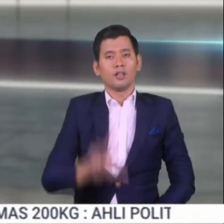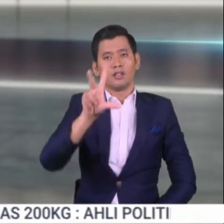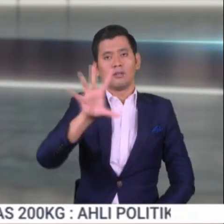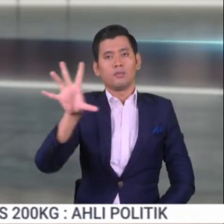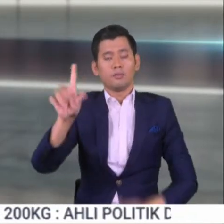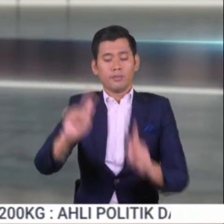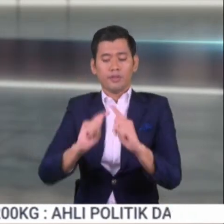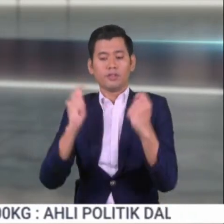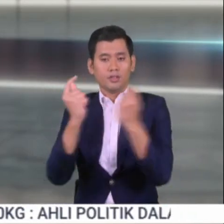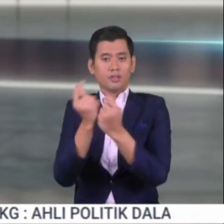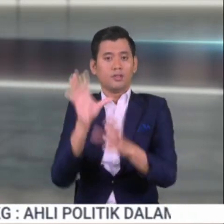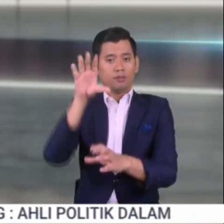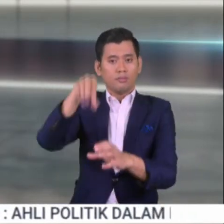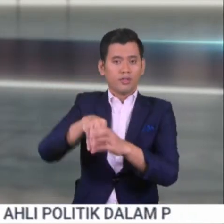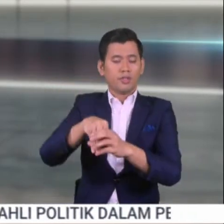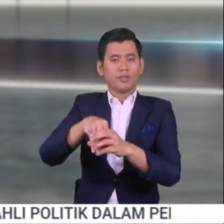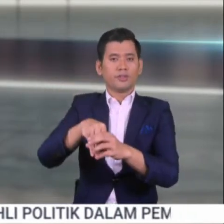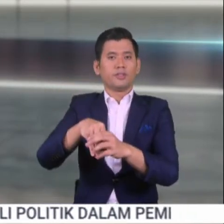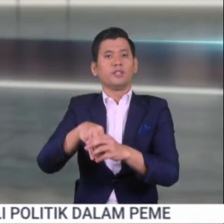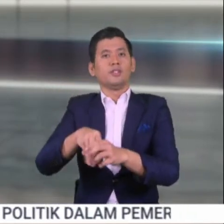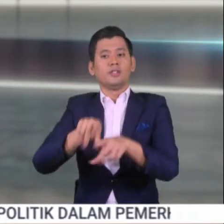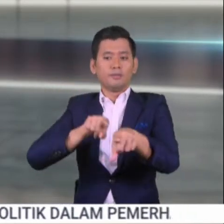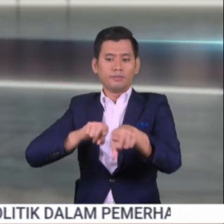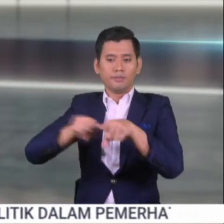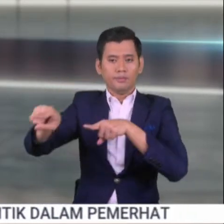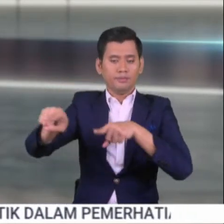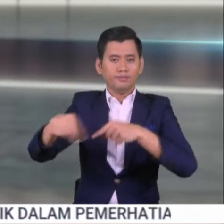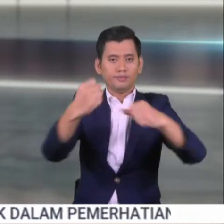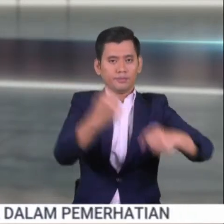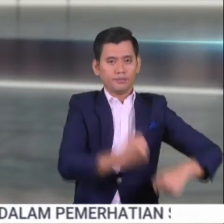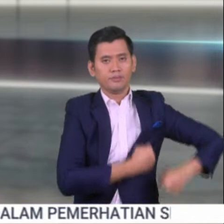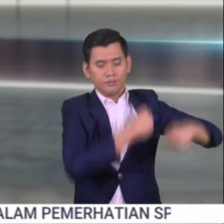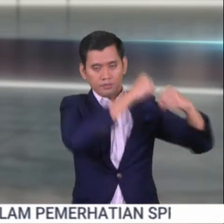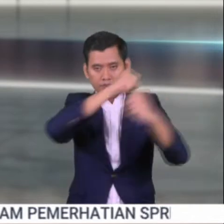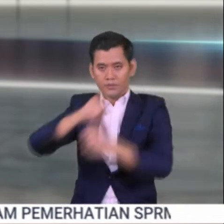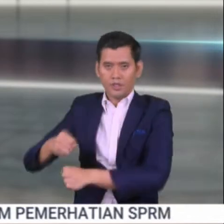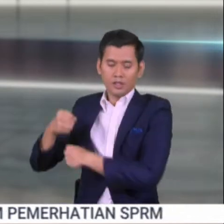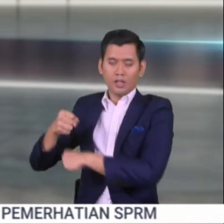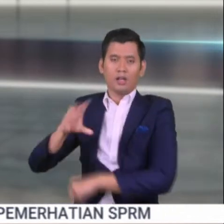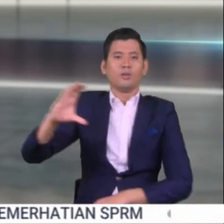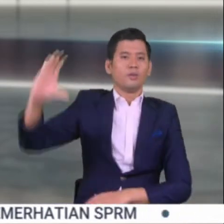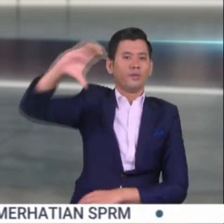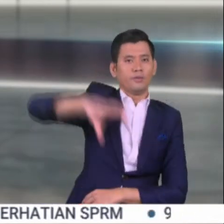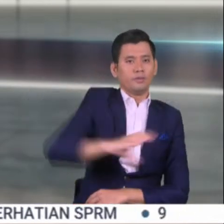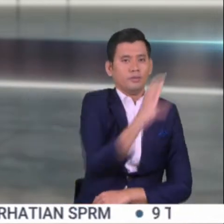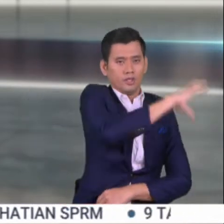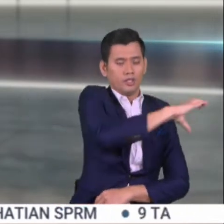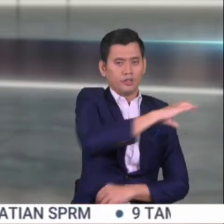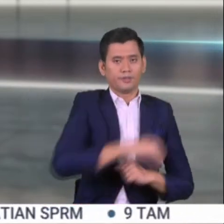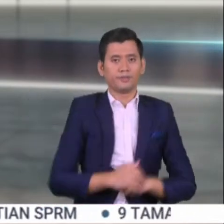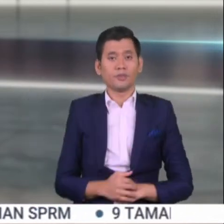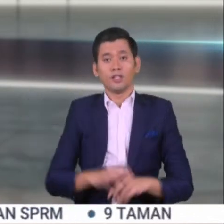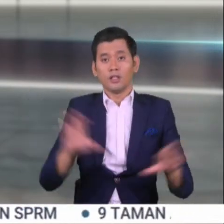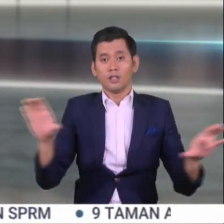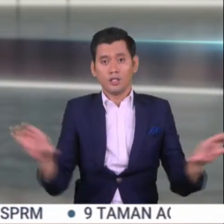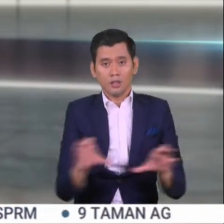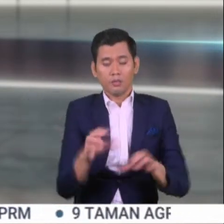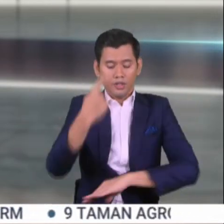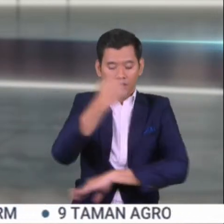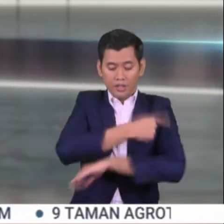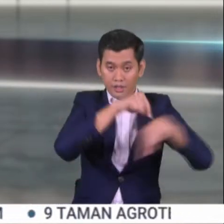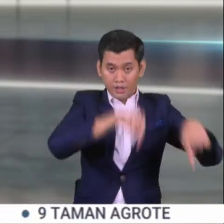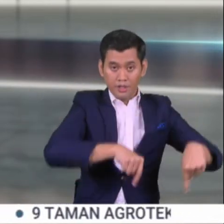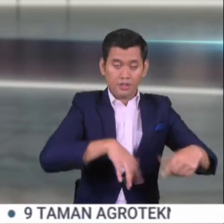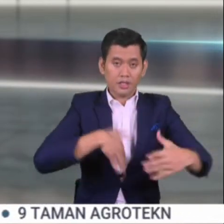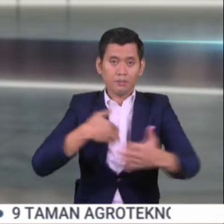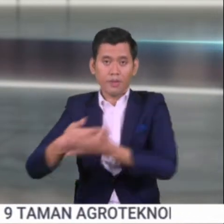35 pasukan menyertai perlumbaan perahu Naga Diraja Pahang 2023. Perlumbaan yang julung kali diadakan itu berlangsung hari ini dan esok